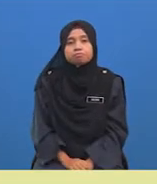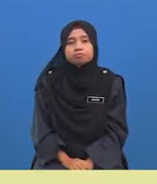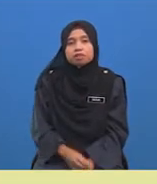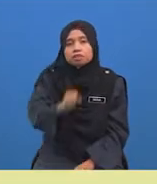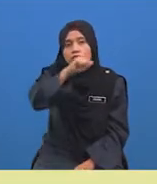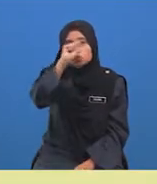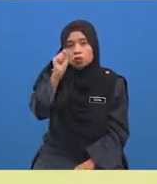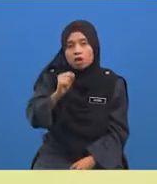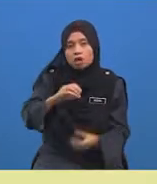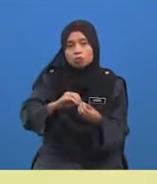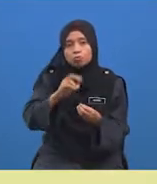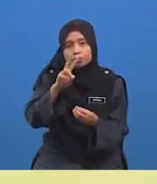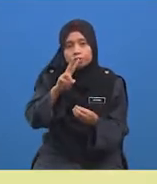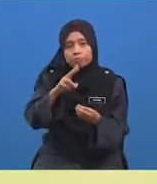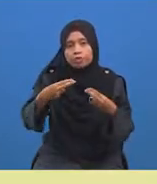Soalan yang kedua.